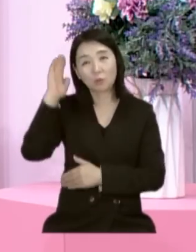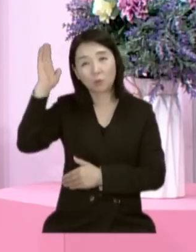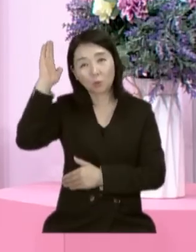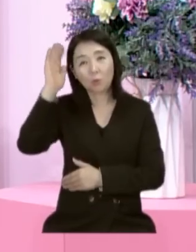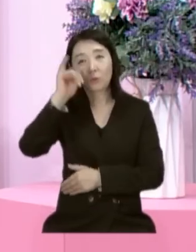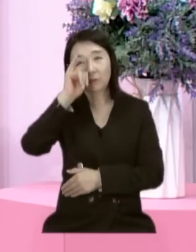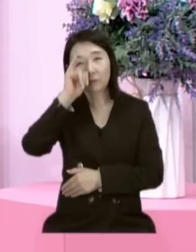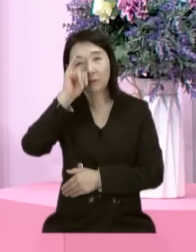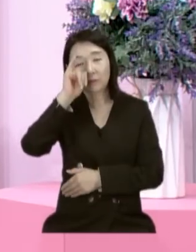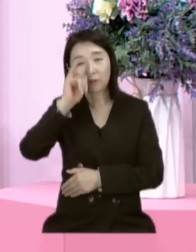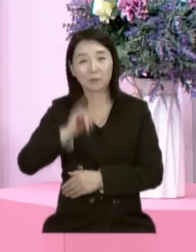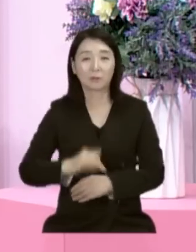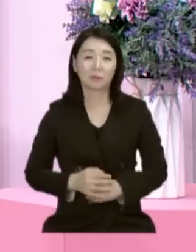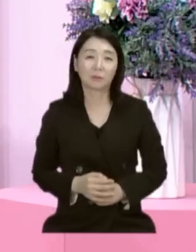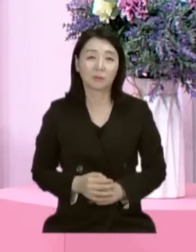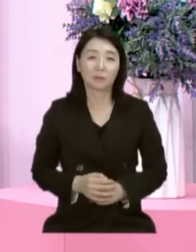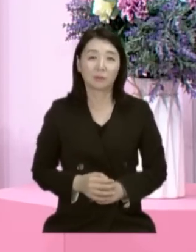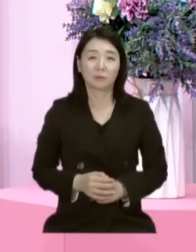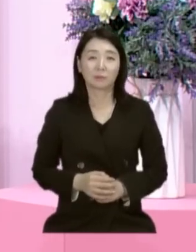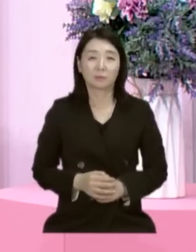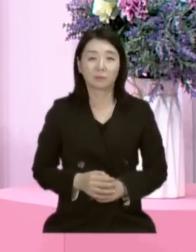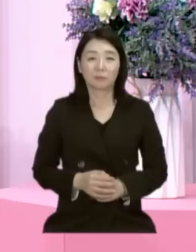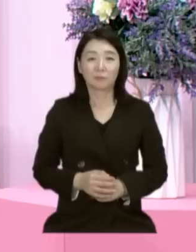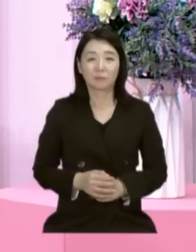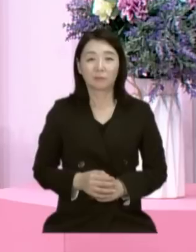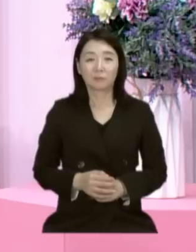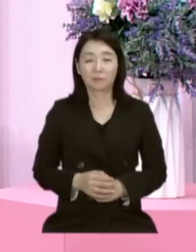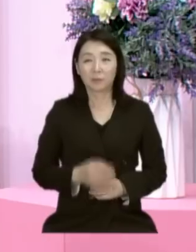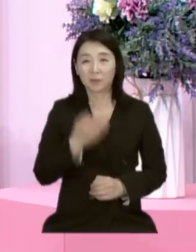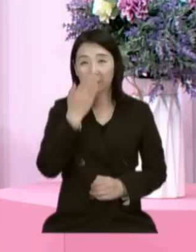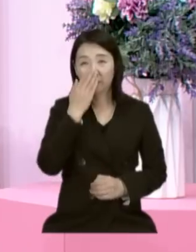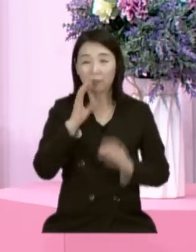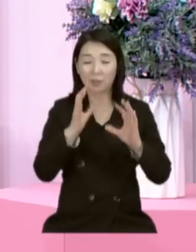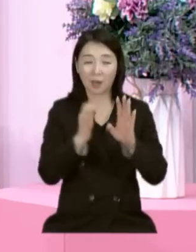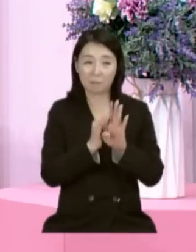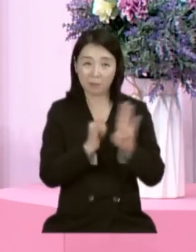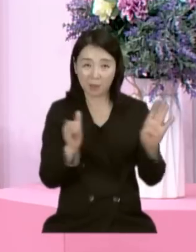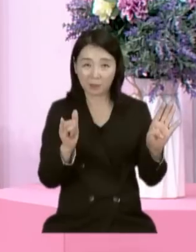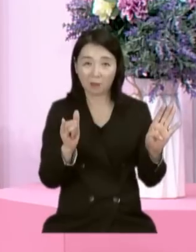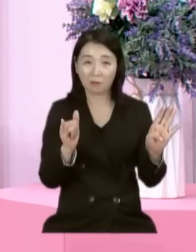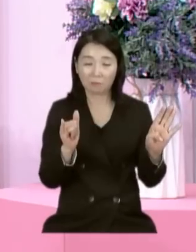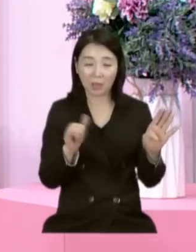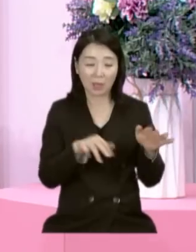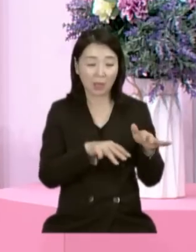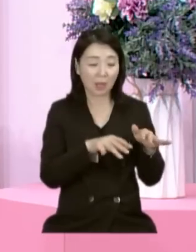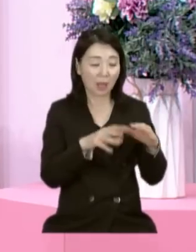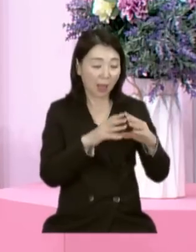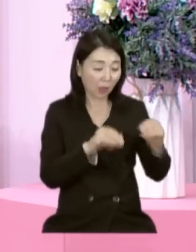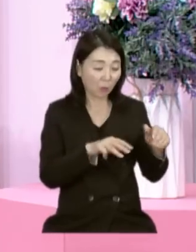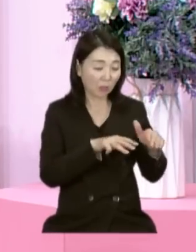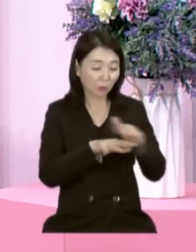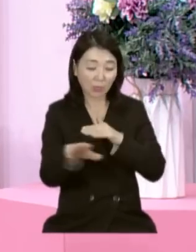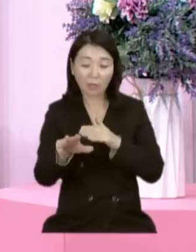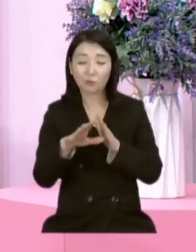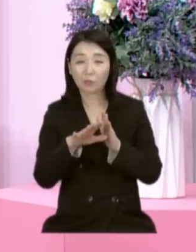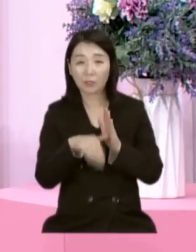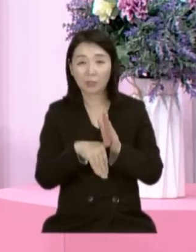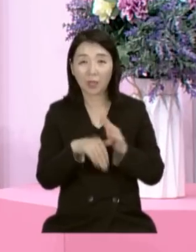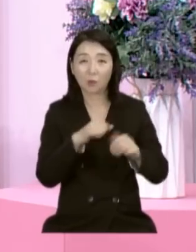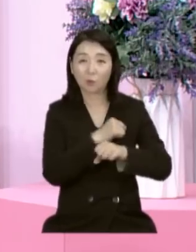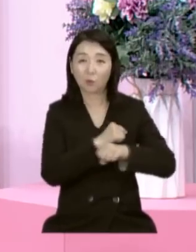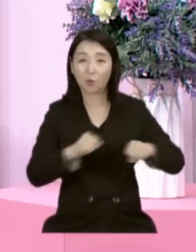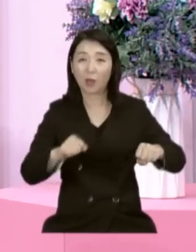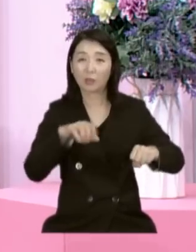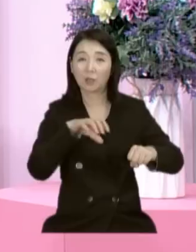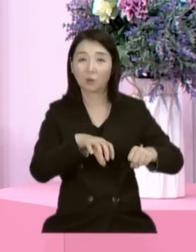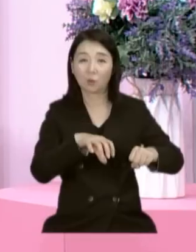설교를 하시더라고요. 그래서 그 이스라엘 백성들이 애굽에서 탈출하면서 그